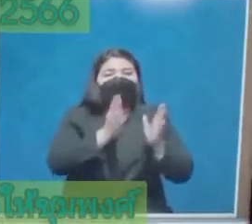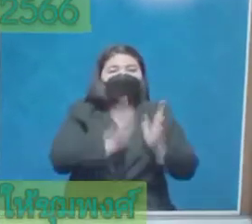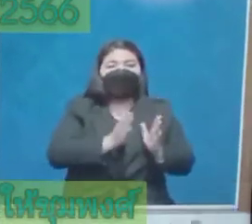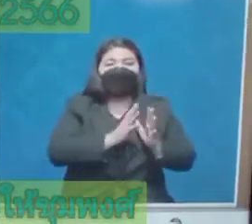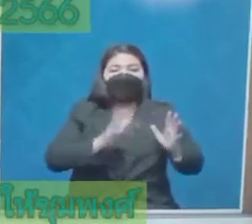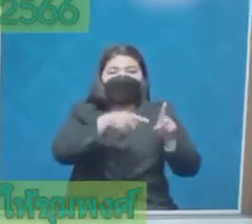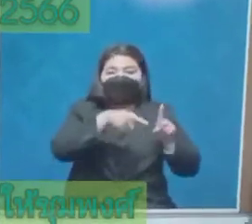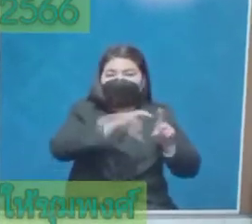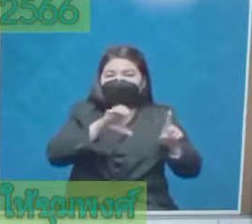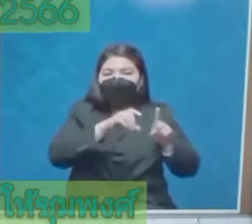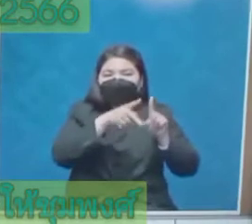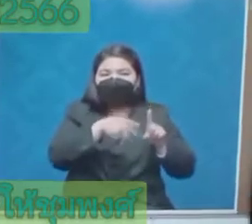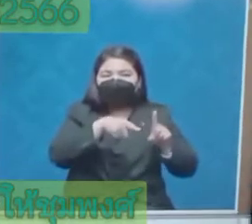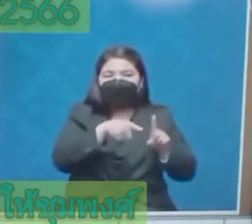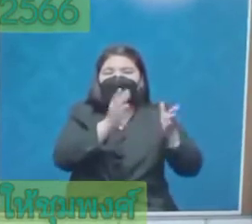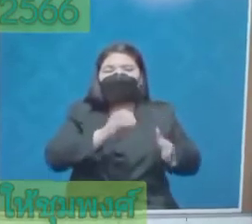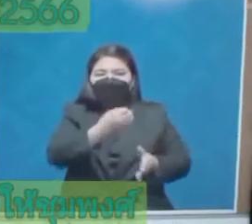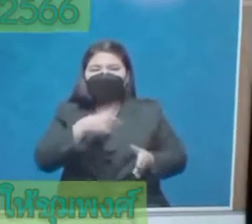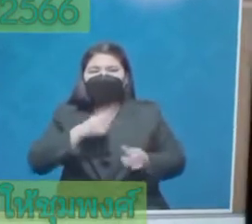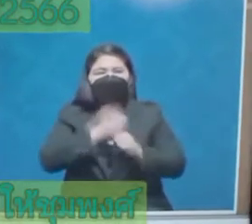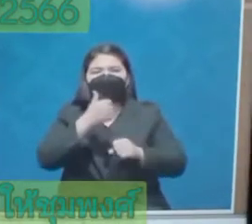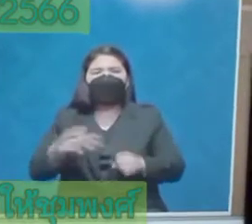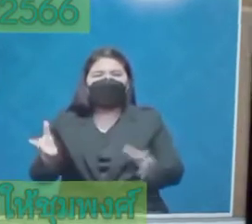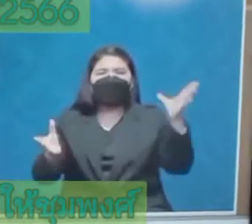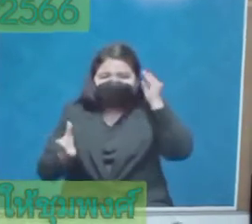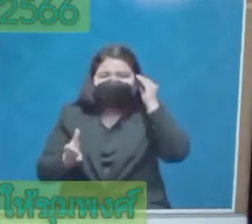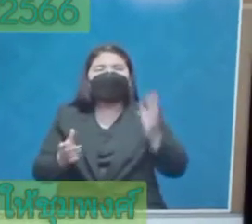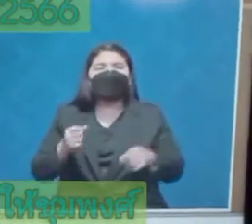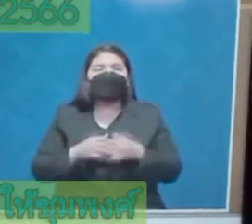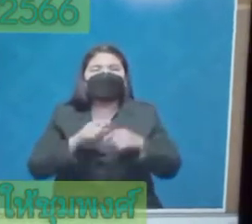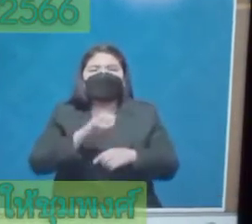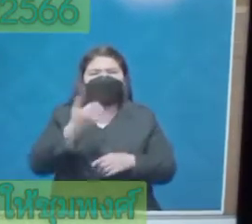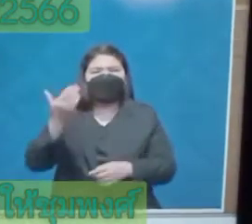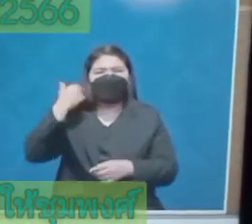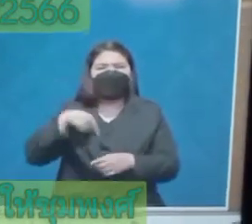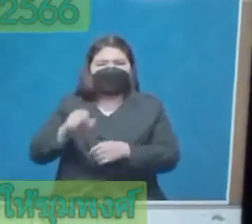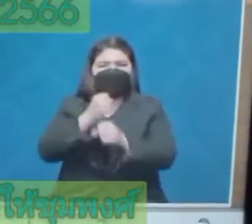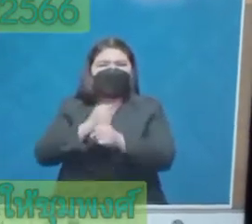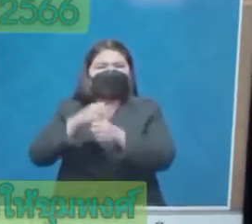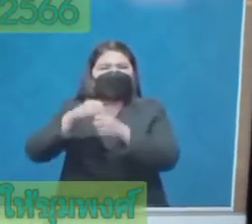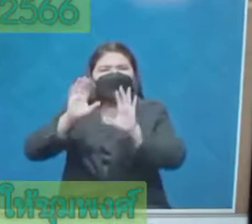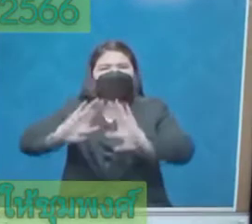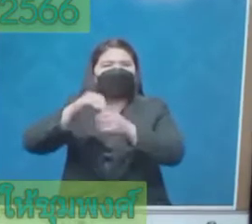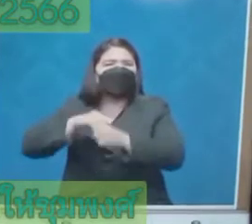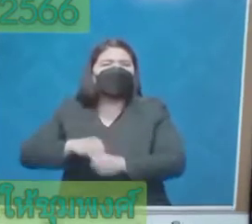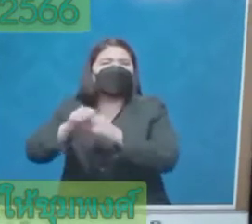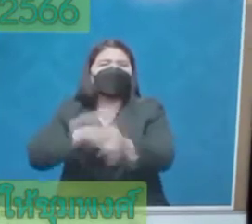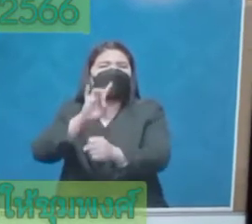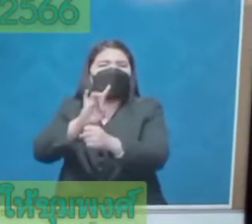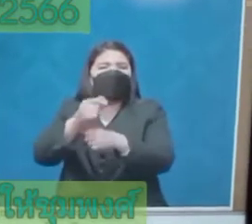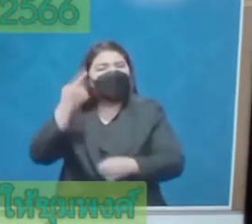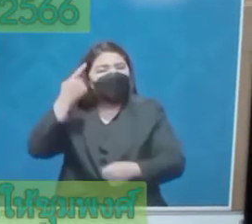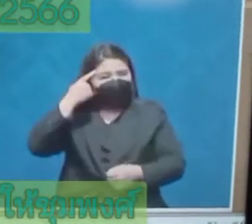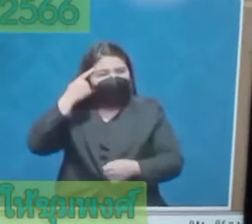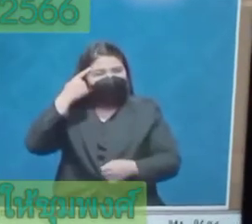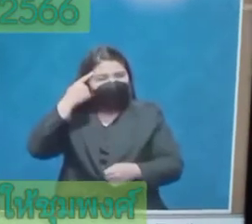ำไม่ได้ต้องทำแบบนี้ผมก็ฟังเขาผมไม่อยากย้อนกลับไปที่เก่าผมทำงานข้าราชการมา8 ปีอย่างที่ท่านว่าผมรู้อะไรเยอะแยะมากม